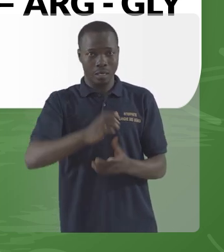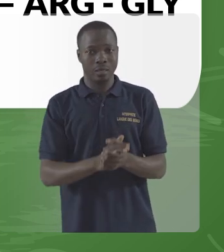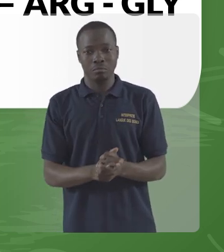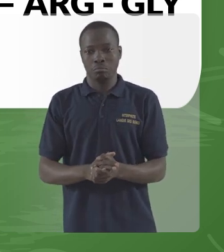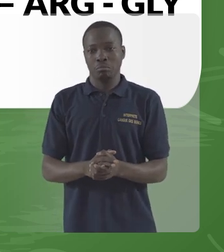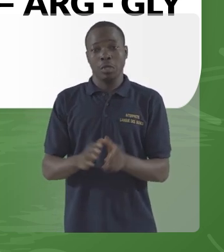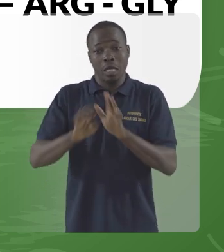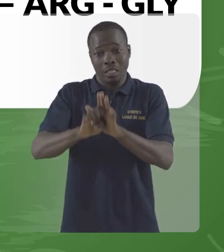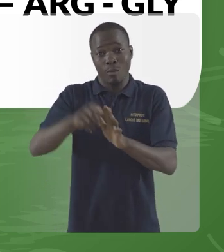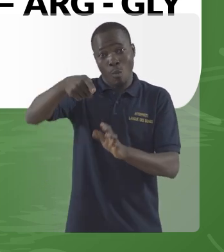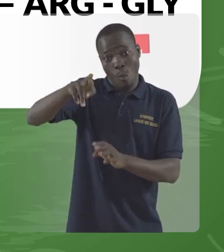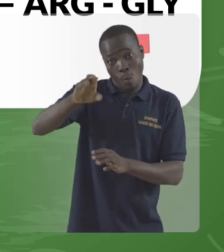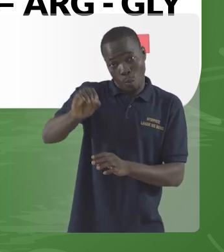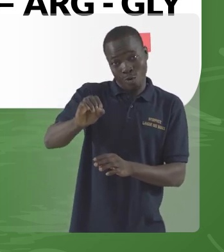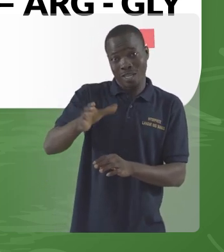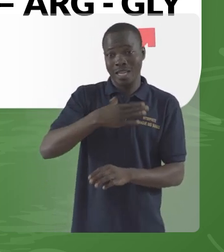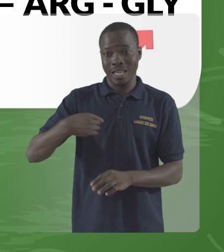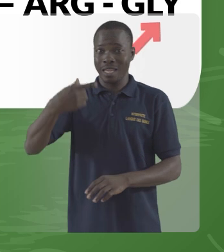proline et la glycine.